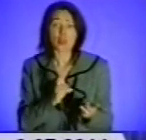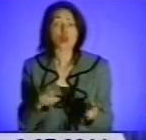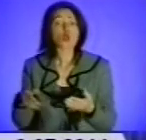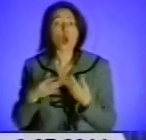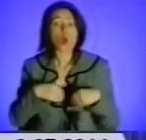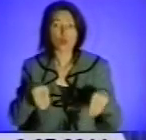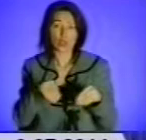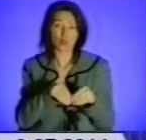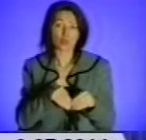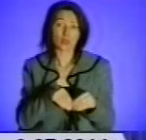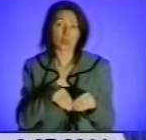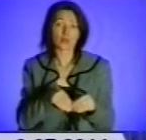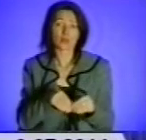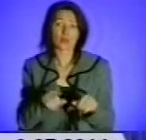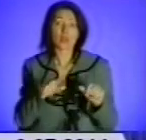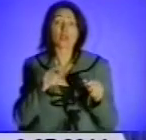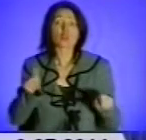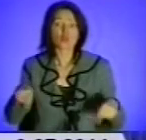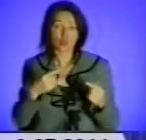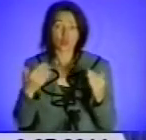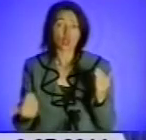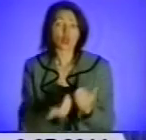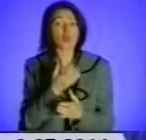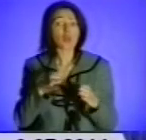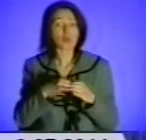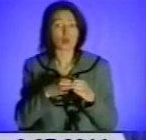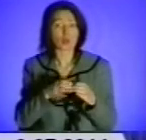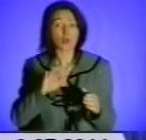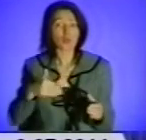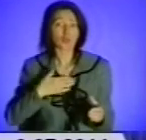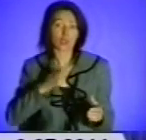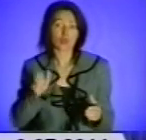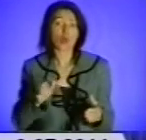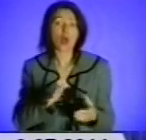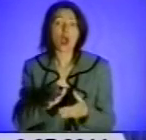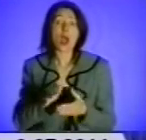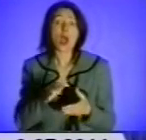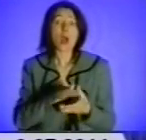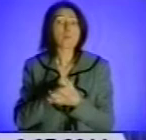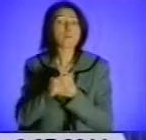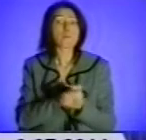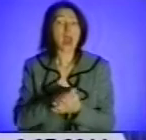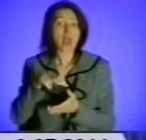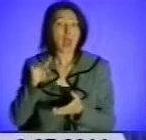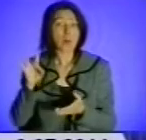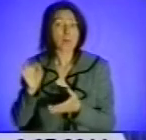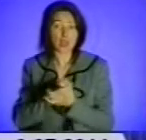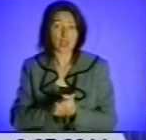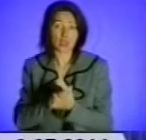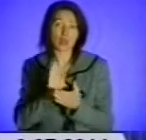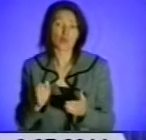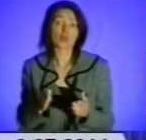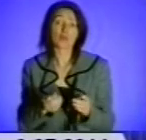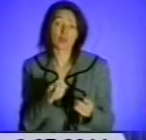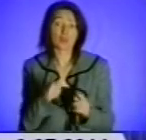кажучи, потрібно створювати новий підрозділ. Потім у нас було перемир'я, була невеличка ротація, я швиденько, власне кажучи,